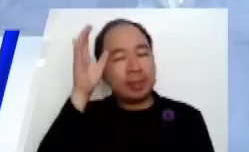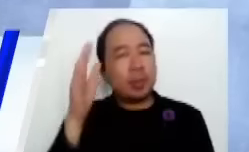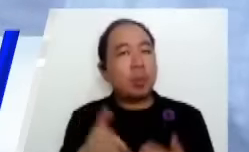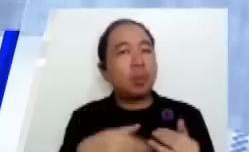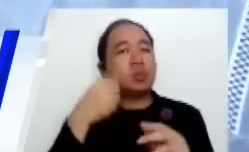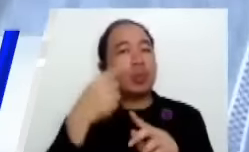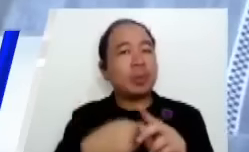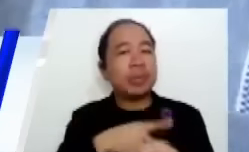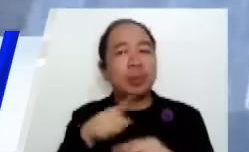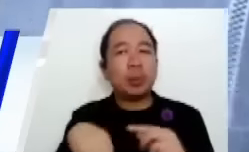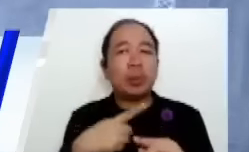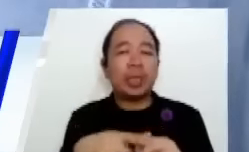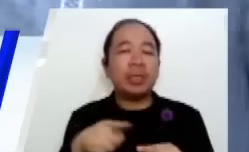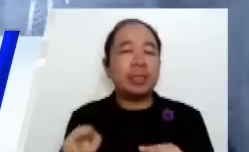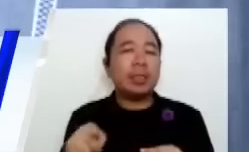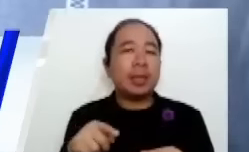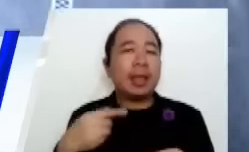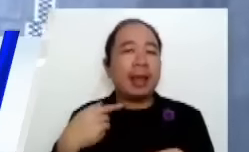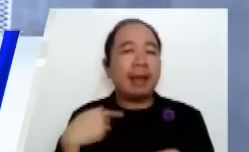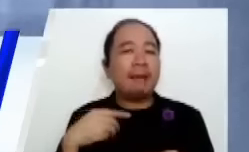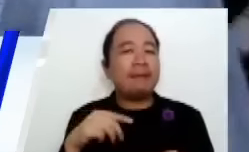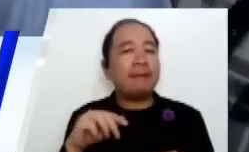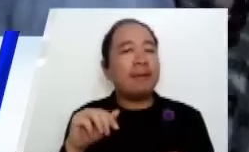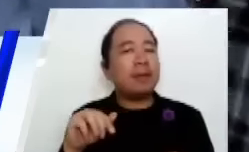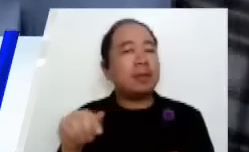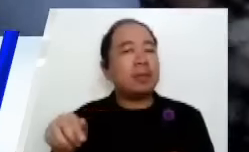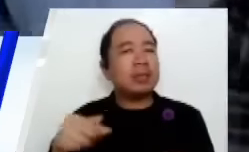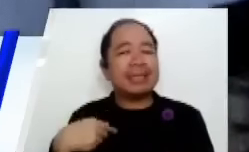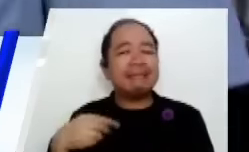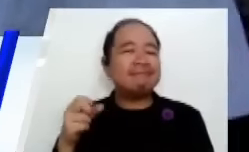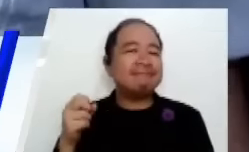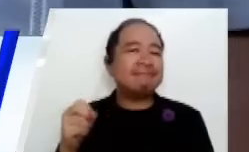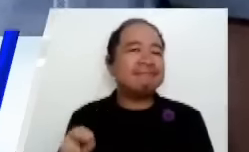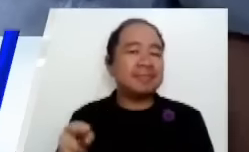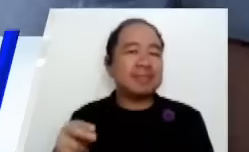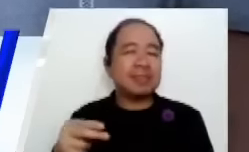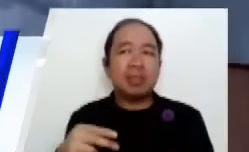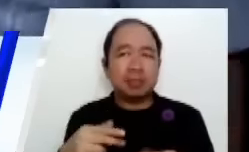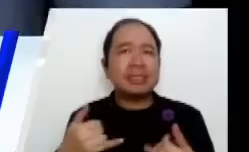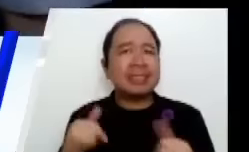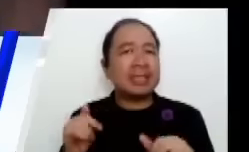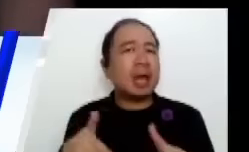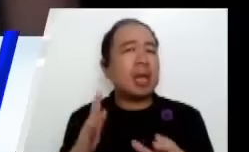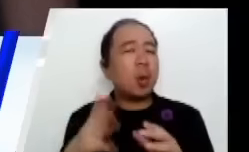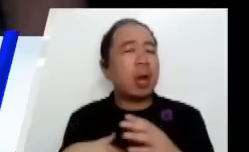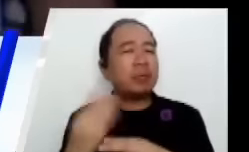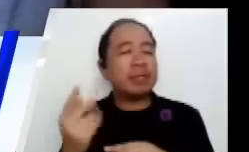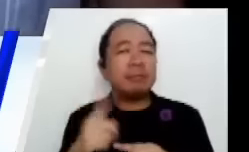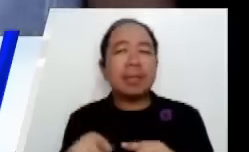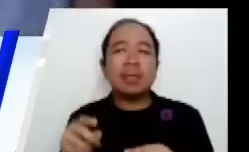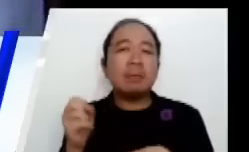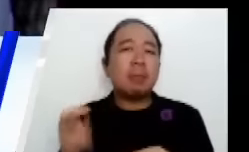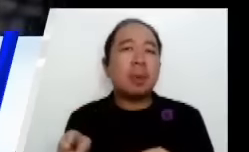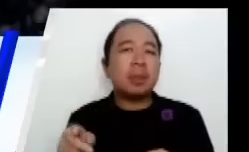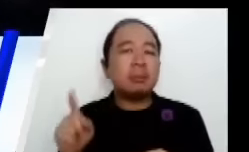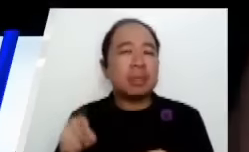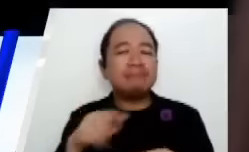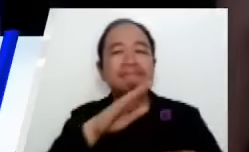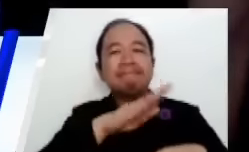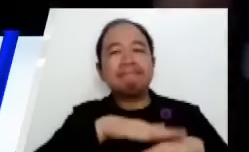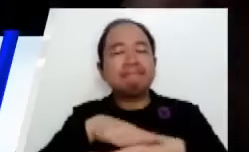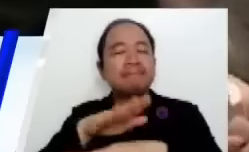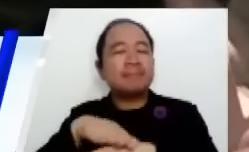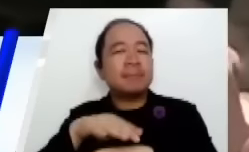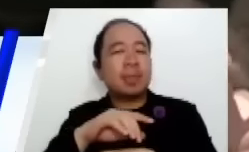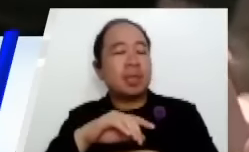immigration lookout Bulletin order na hindi pa rin nagbabawal sa kanyang lumabas kundi nag-uutos lang na abisuhan ng mga autoridad kung lumabas siya ng